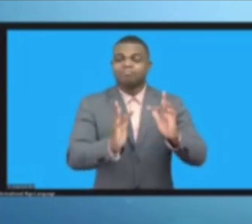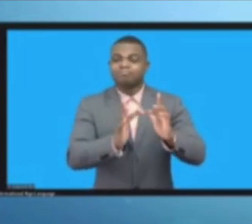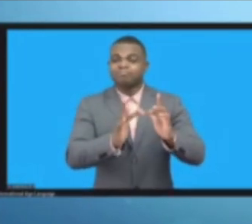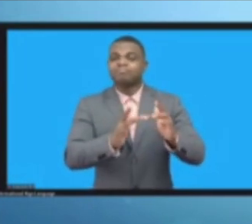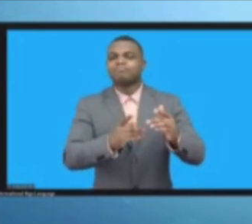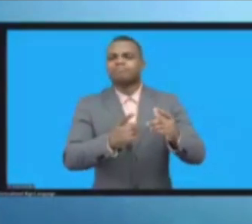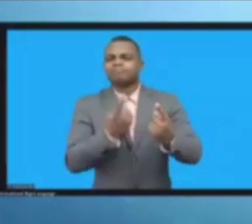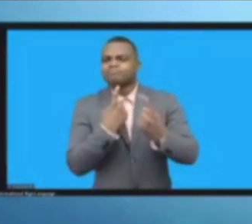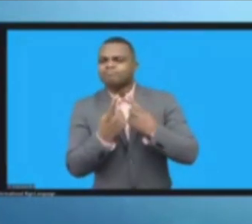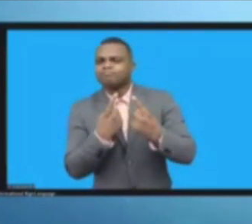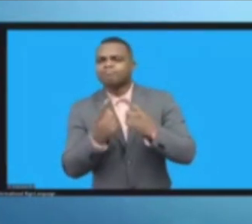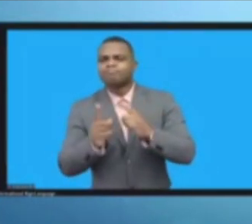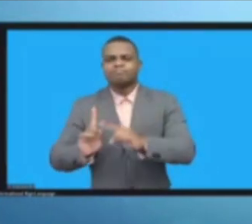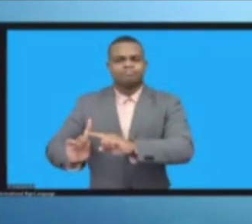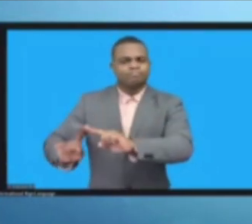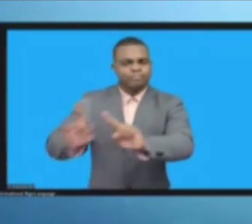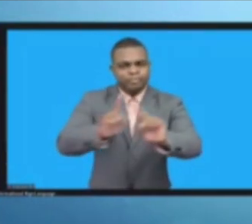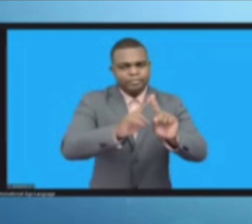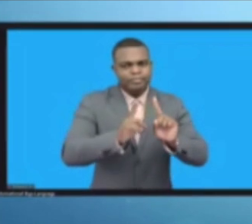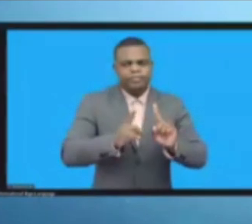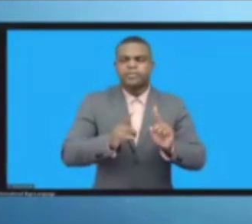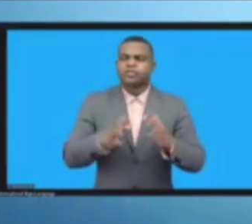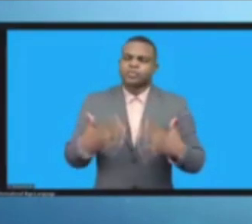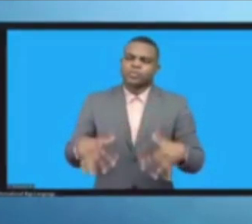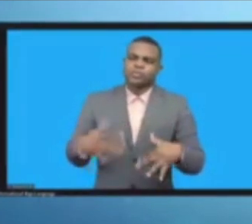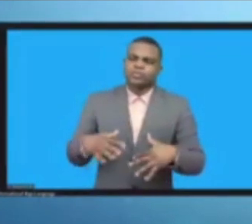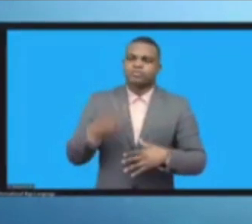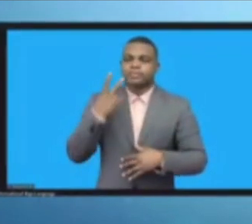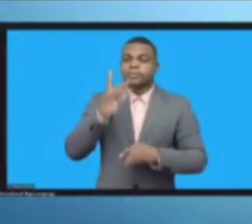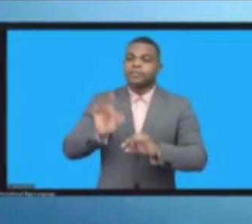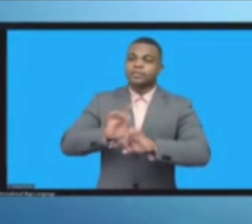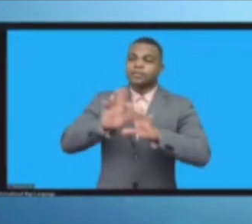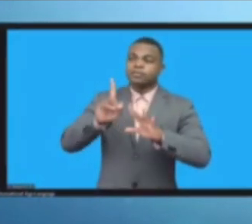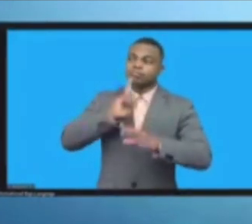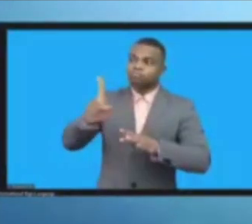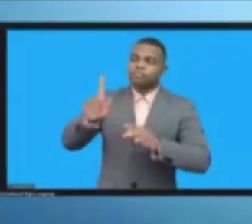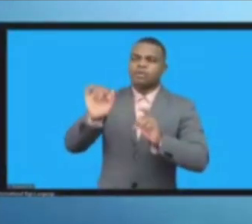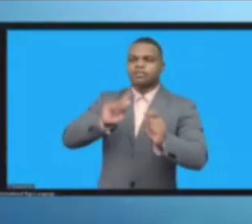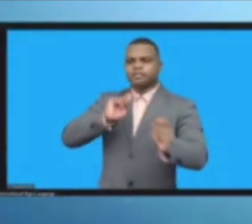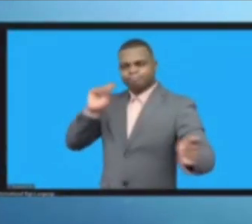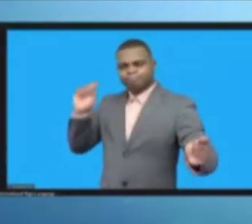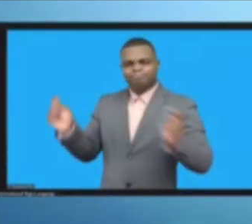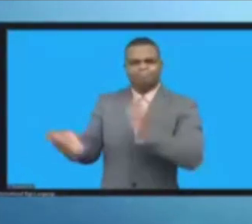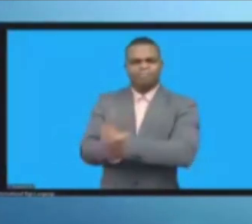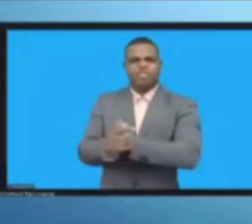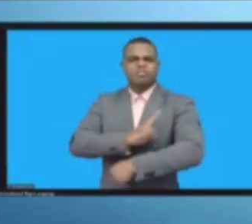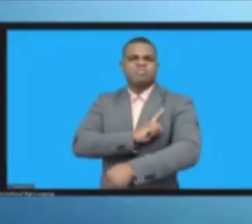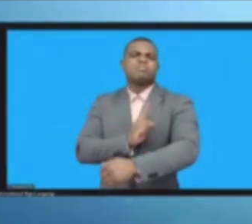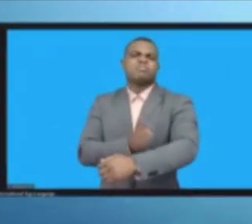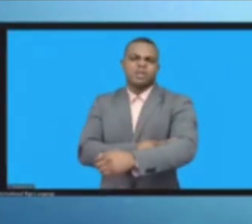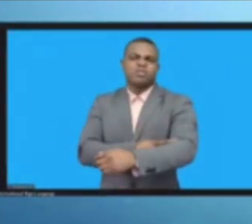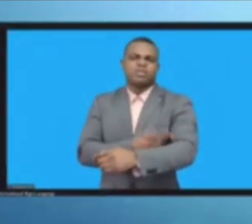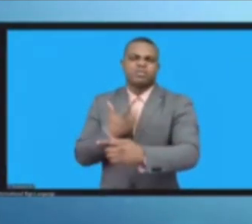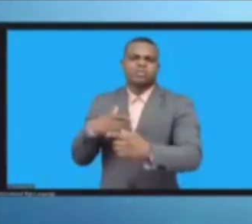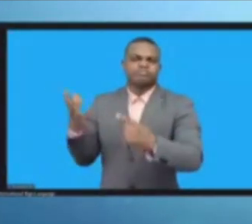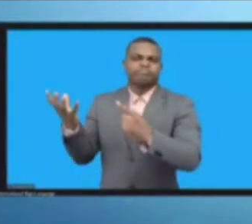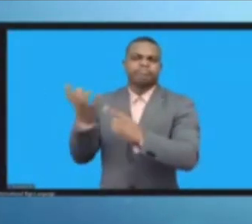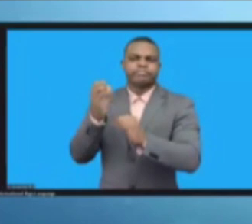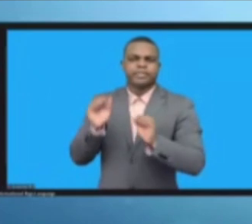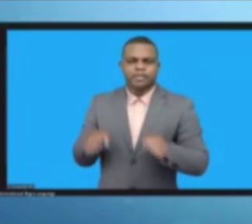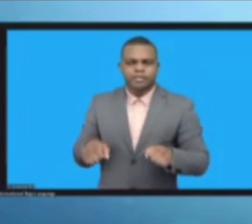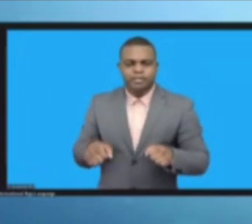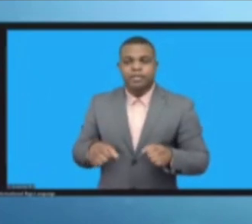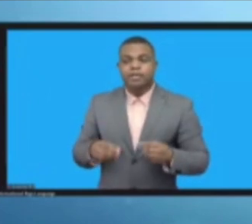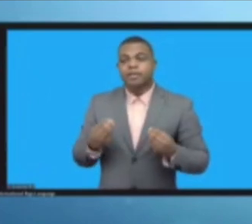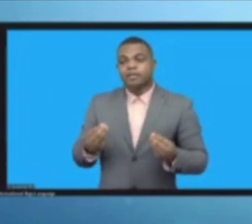подходить по-новому к тем проблемам, которые возникают в нашей реальности. Для нас это важная площадка для того,